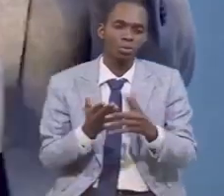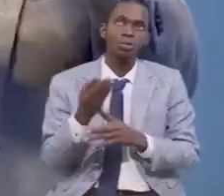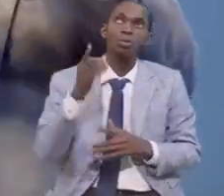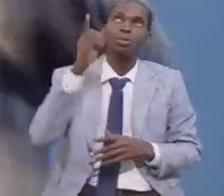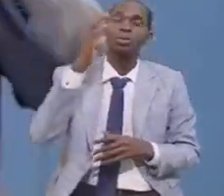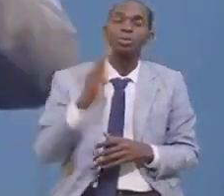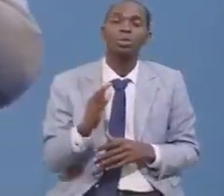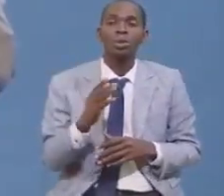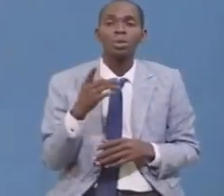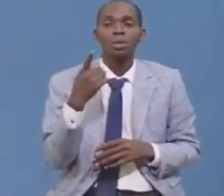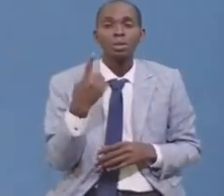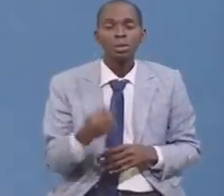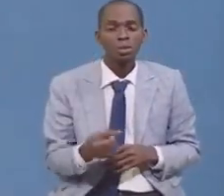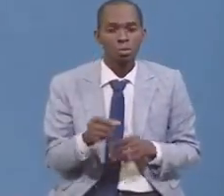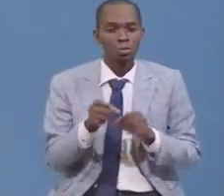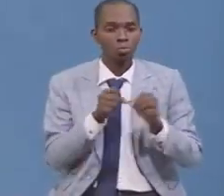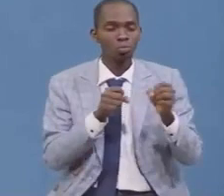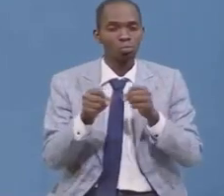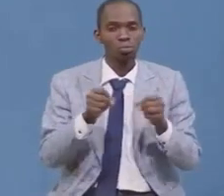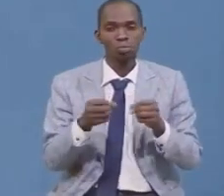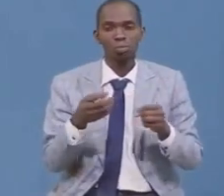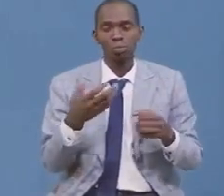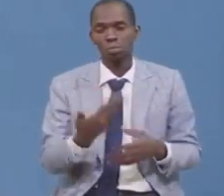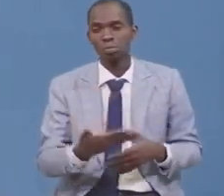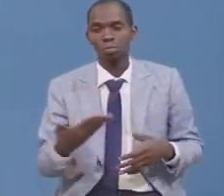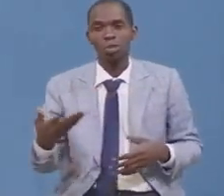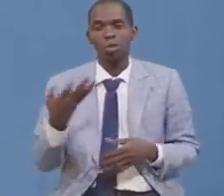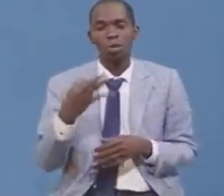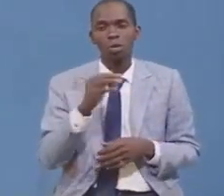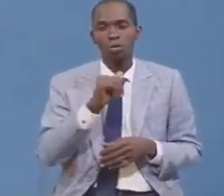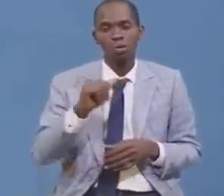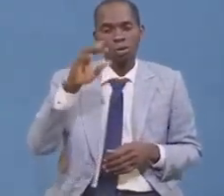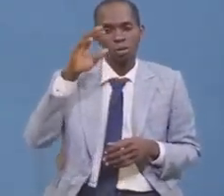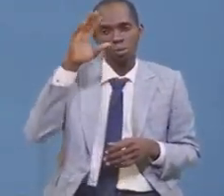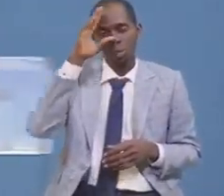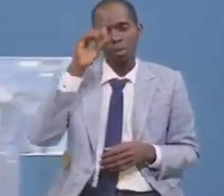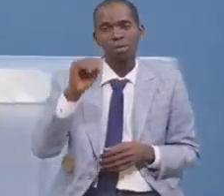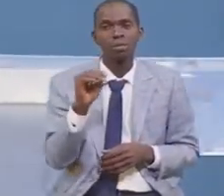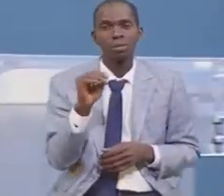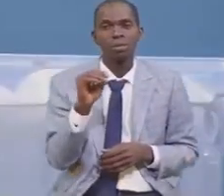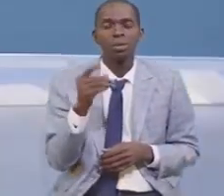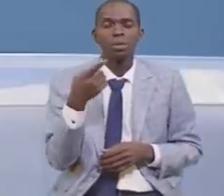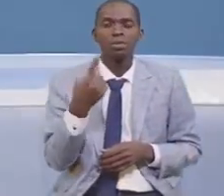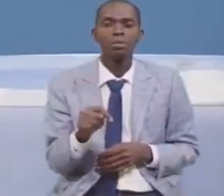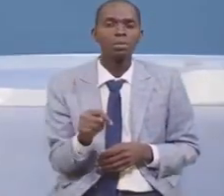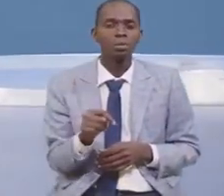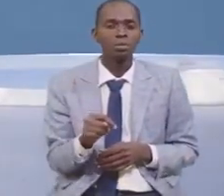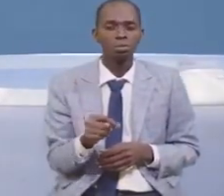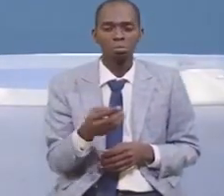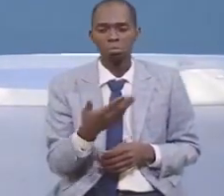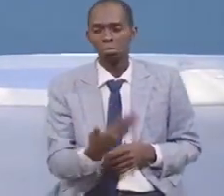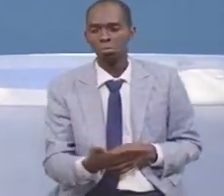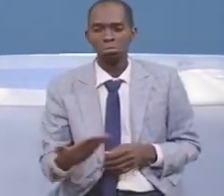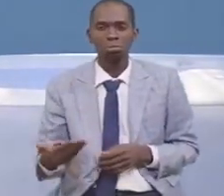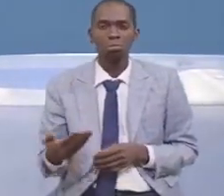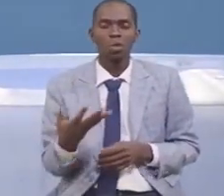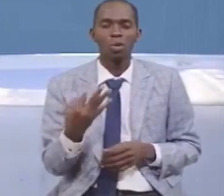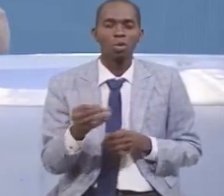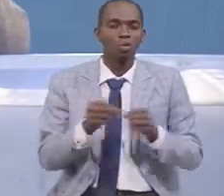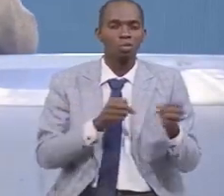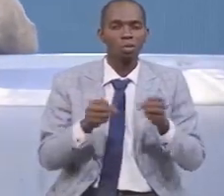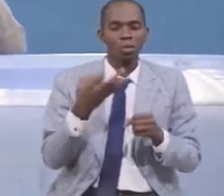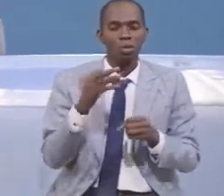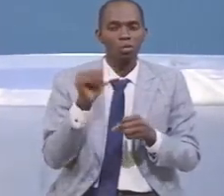The weapon of the workman. ఆ పనివాని ఆయుధాలు. The weapon of the watchman. ఆ యొక్క